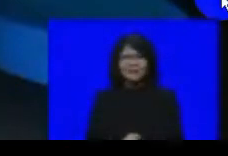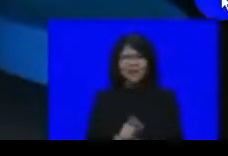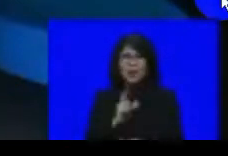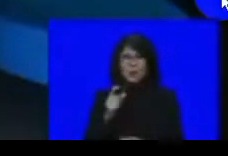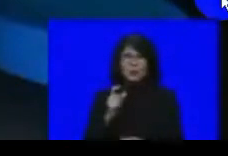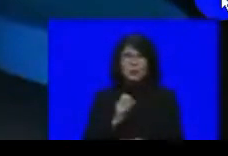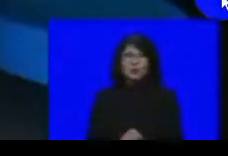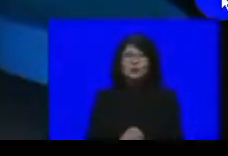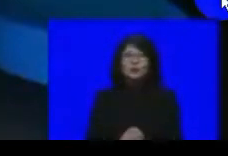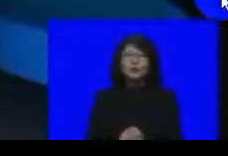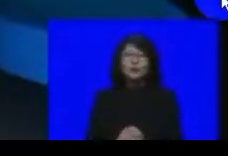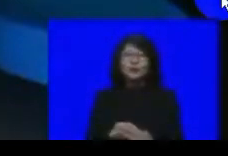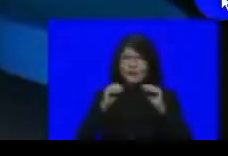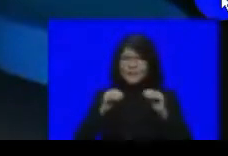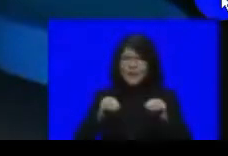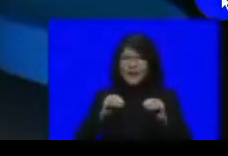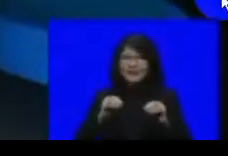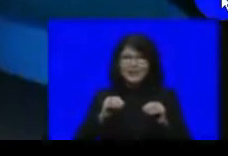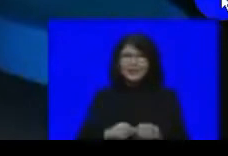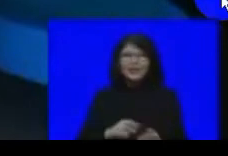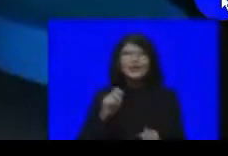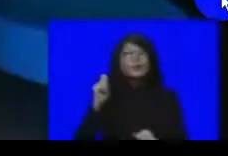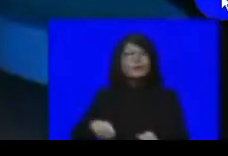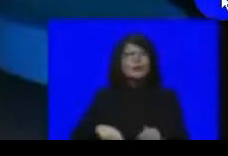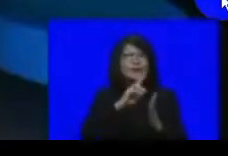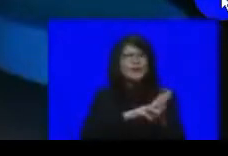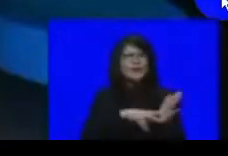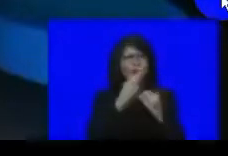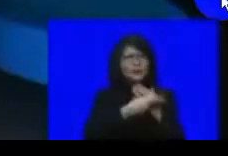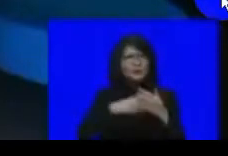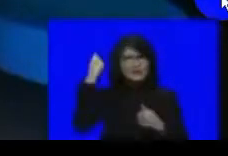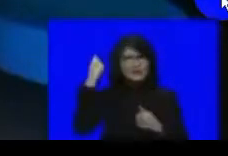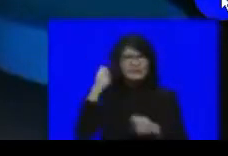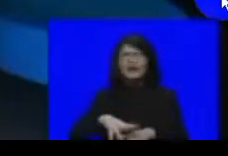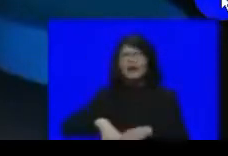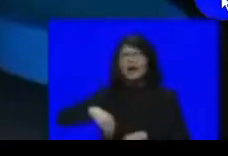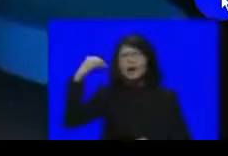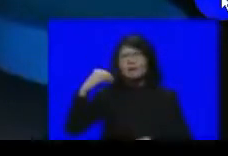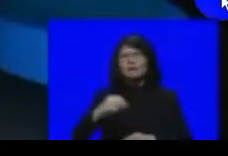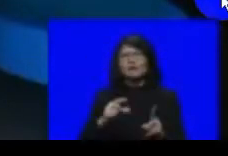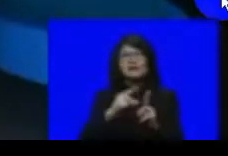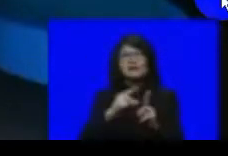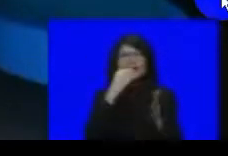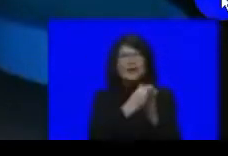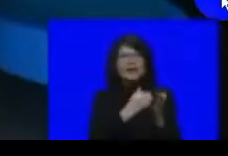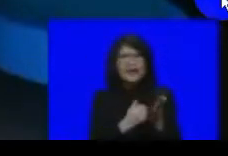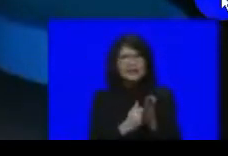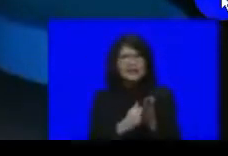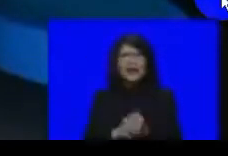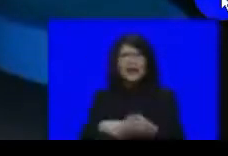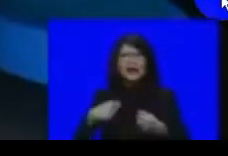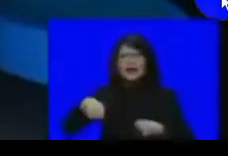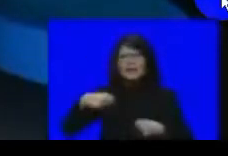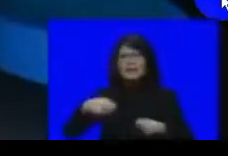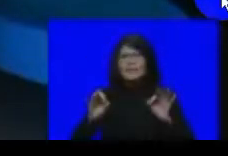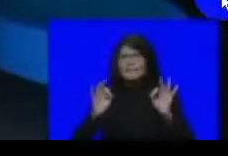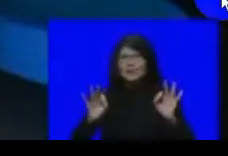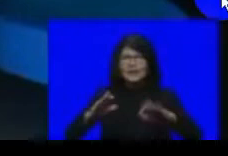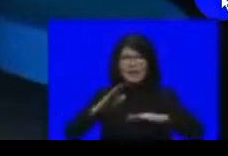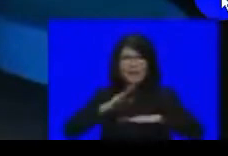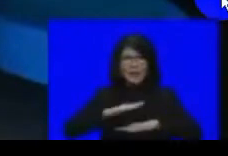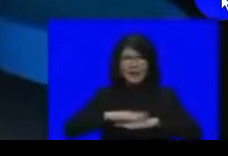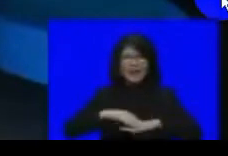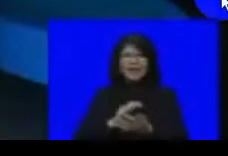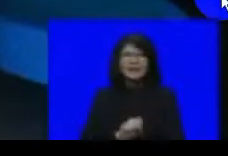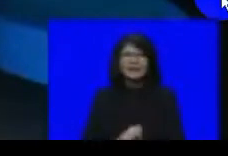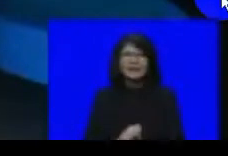untuk mengajarkan para pengguna dalam menggunakan akun pembelajaran tersebut, Pusat Data dan Teknologi Informasi atau Pusdatin Kementerian Pendidikan